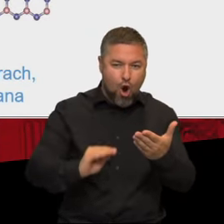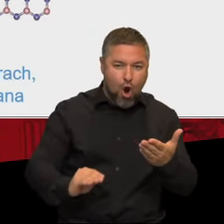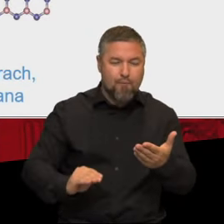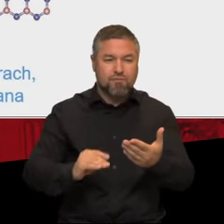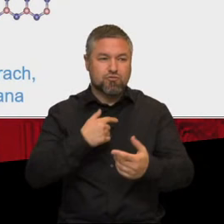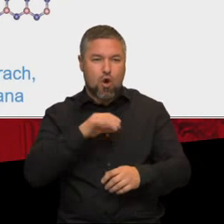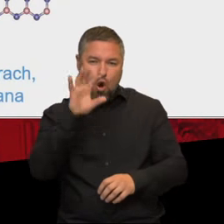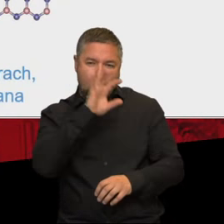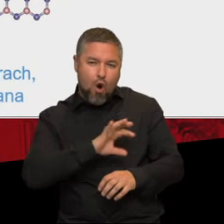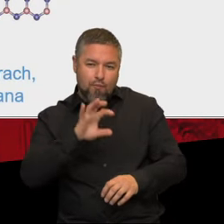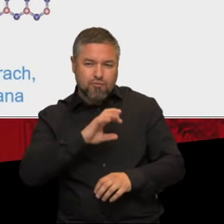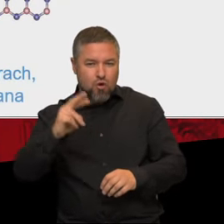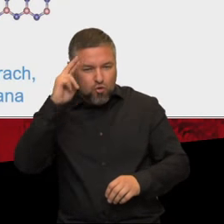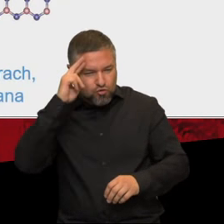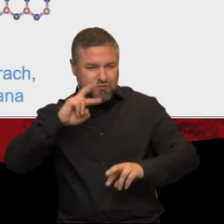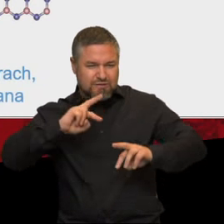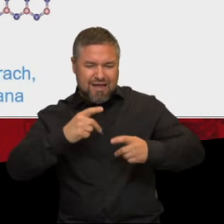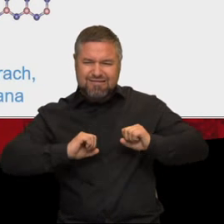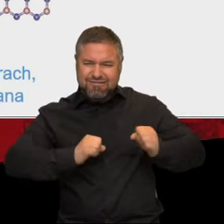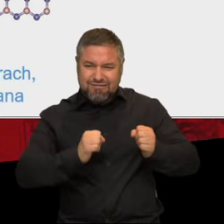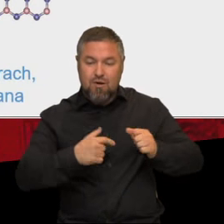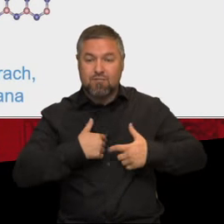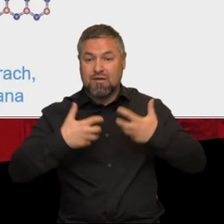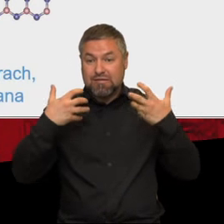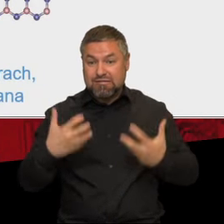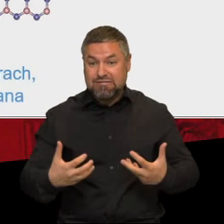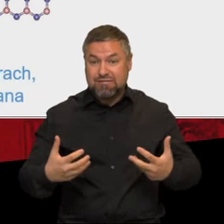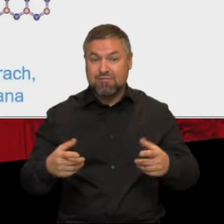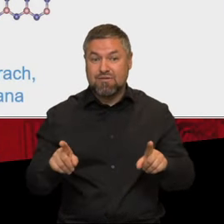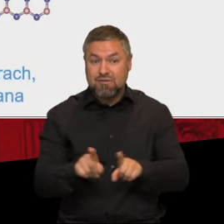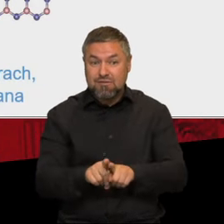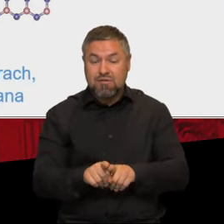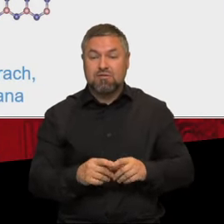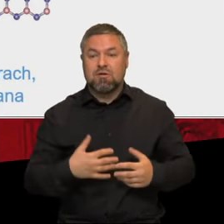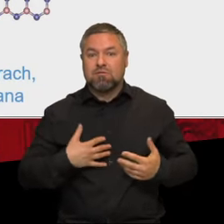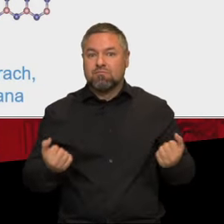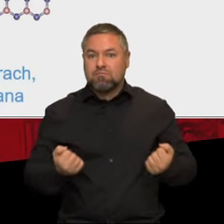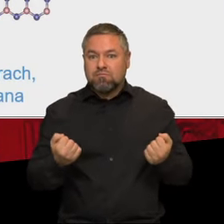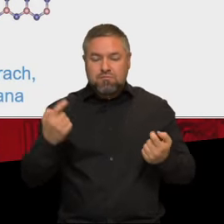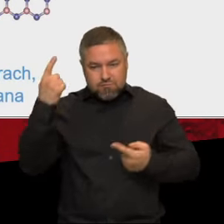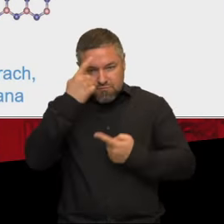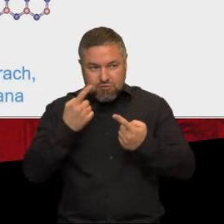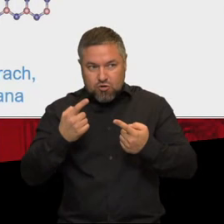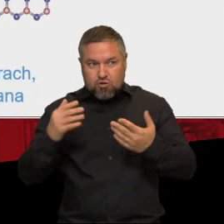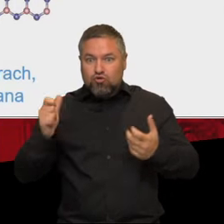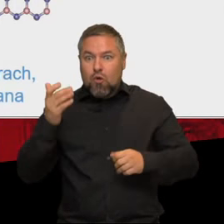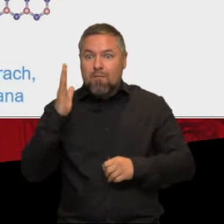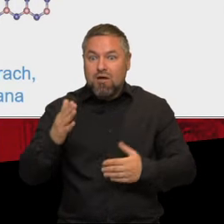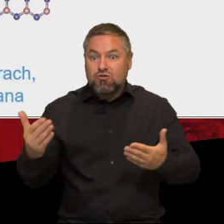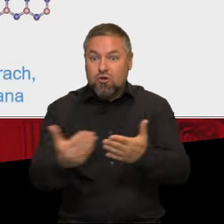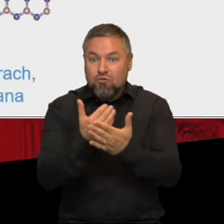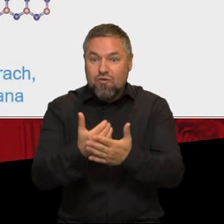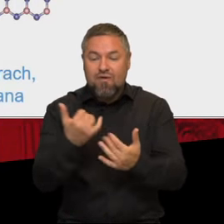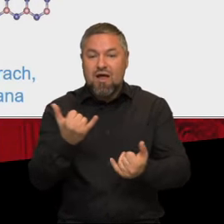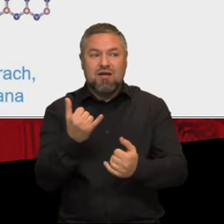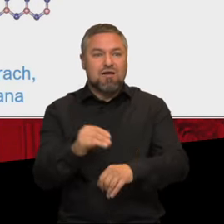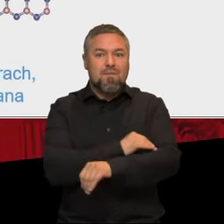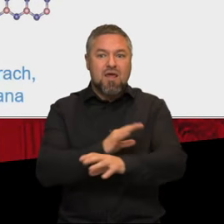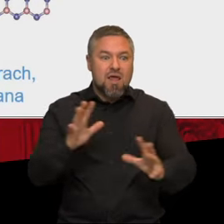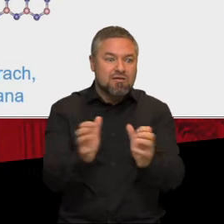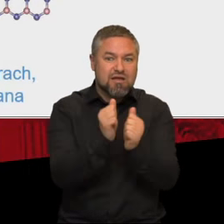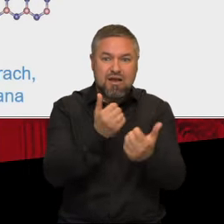zjawiska, które obserwujemy, rozumieć mechanizmy działania, ale też chcielibyśmy mieć moc przewidywania nowych zjawisk, nieodkrytych